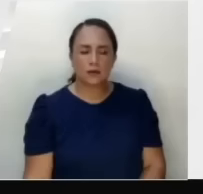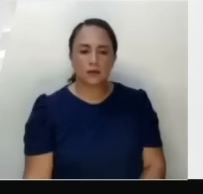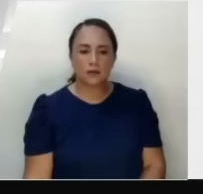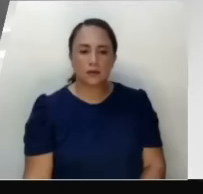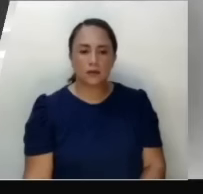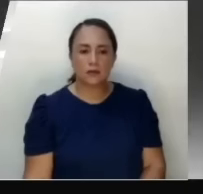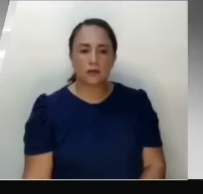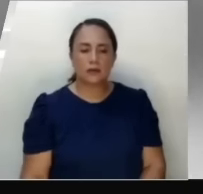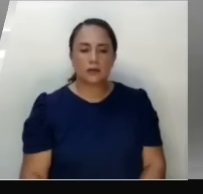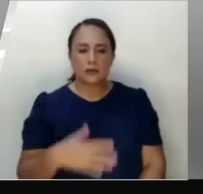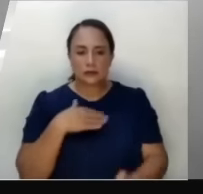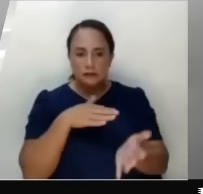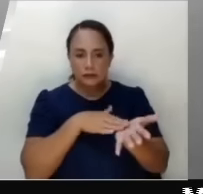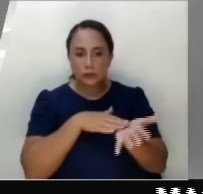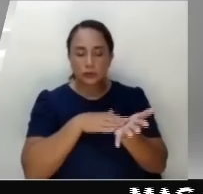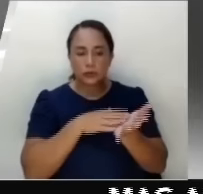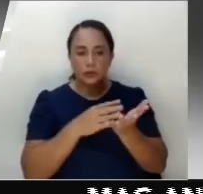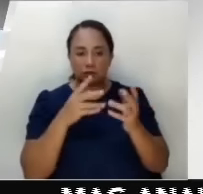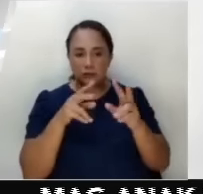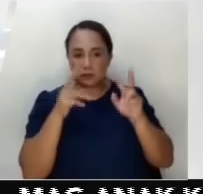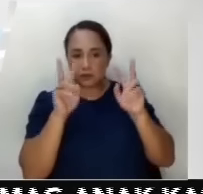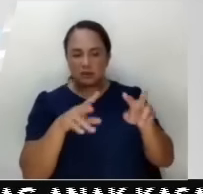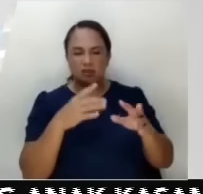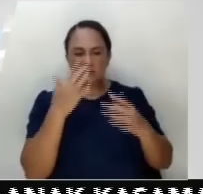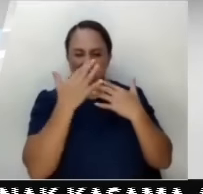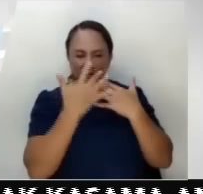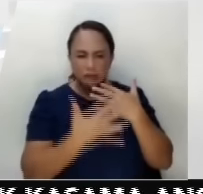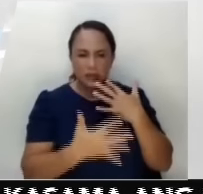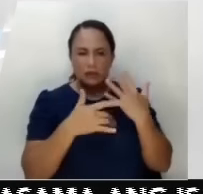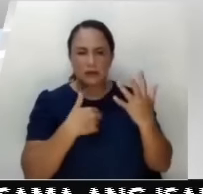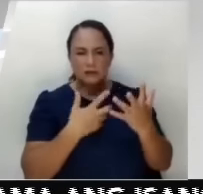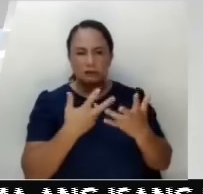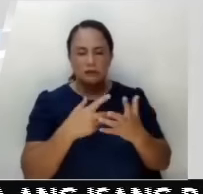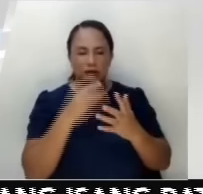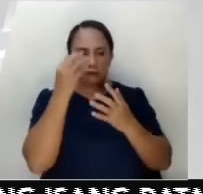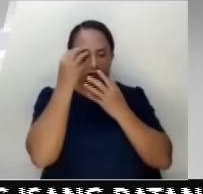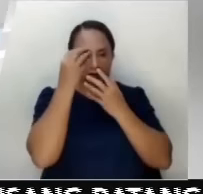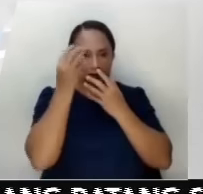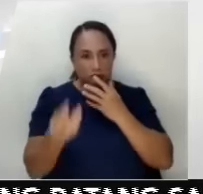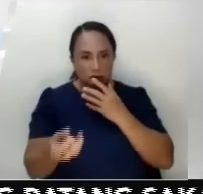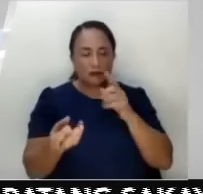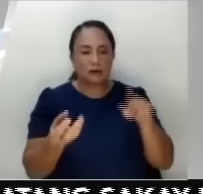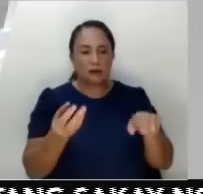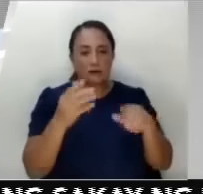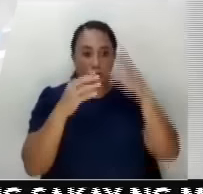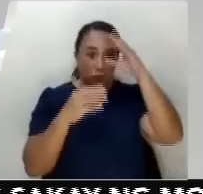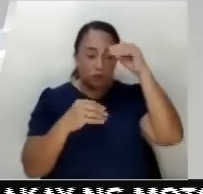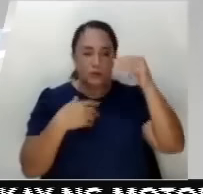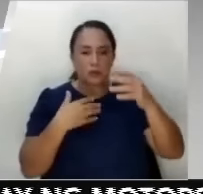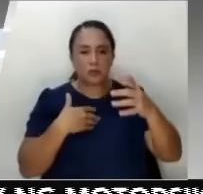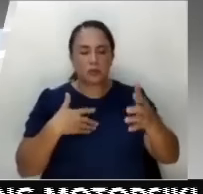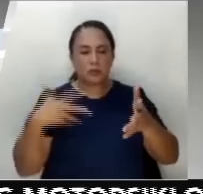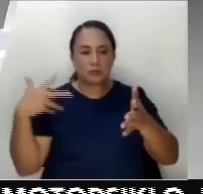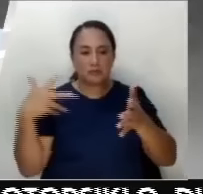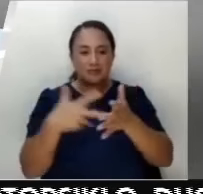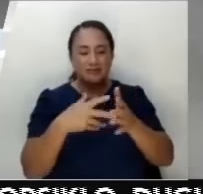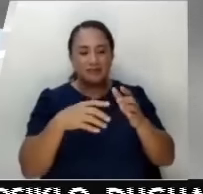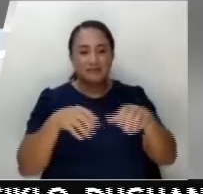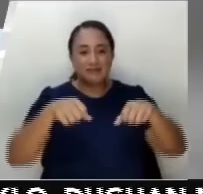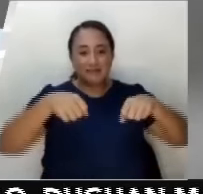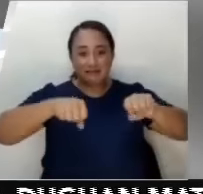Pasintabi po sa mga manonood, duguan at nakaluwa ang isang mata ng isang lalaki matapos mabangga ng tricycle sa Bungaw,